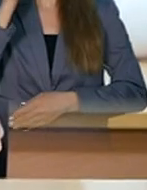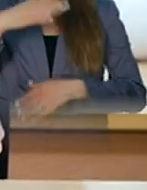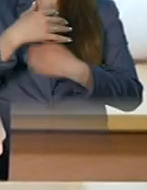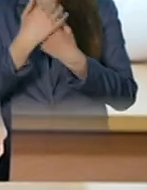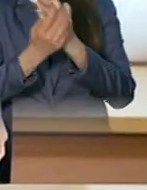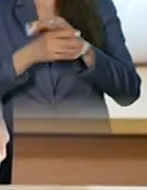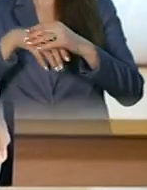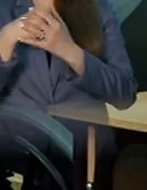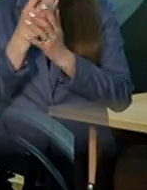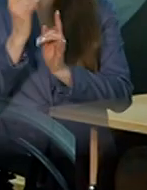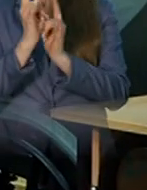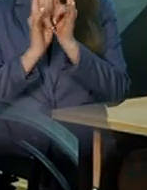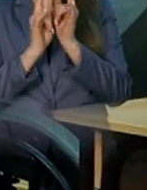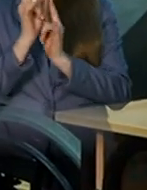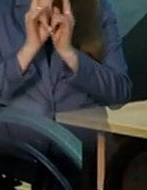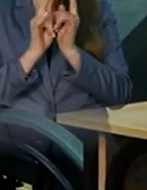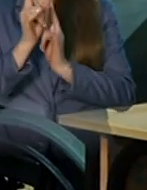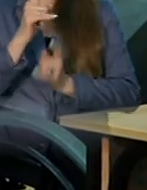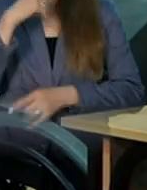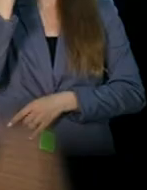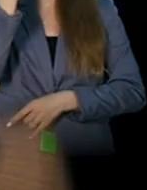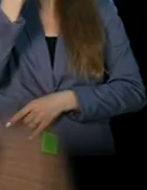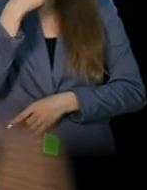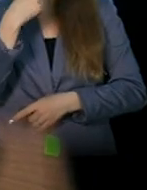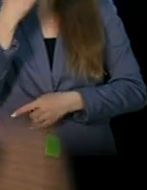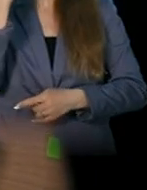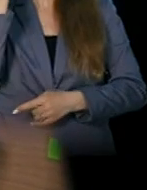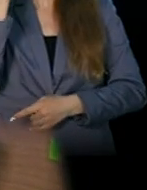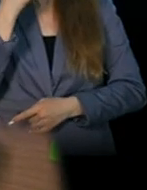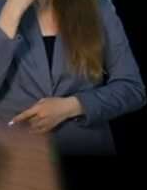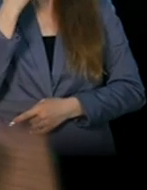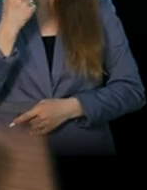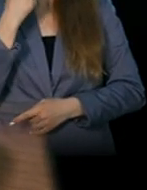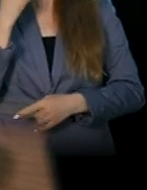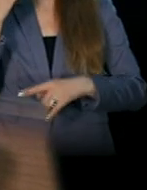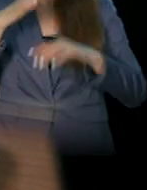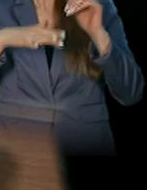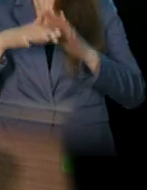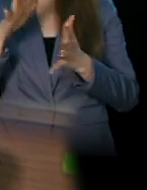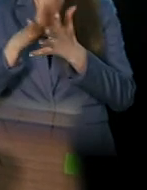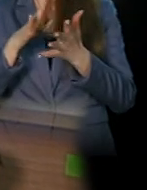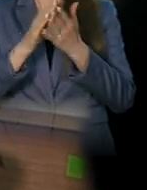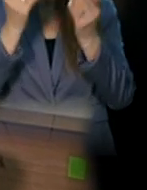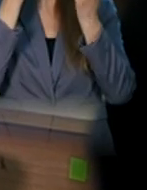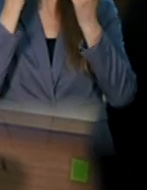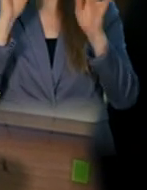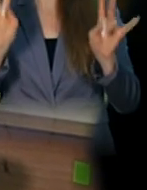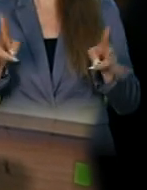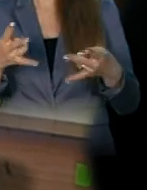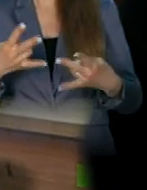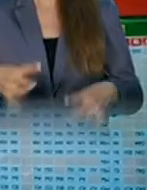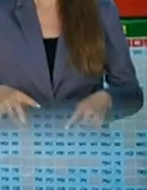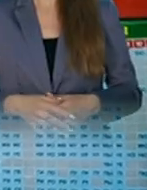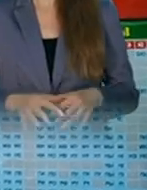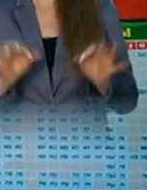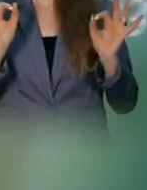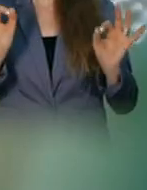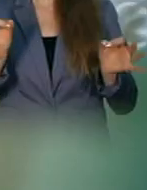Қолды сабынмен жиі жуу керек. Жуылмаға қолыңыз бен бетіңізді, мұрныңызды және аузыңызды